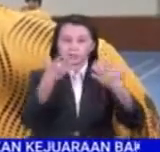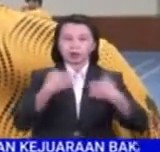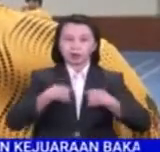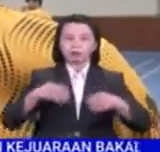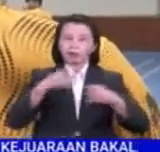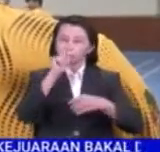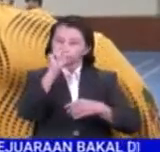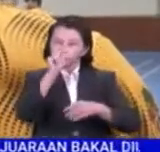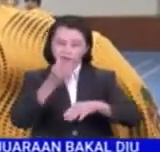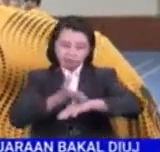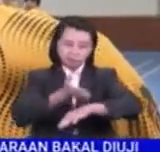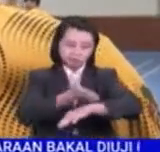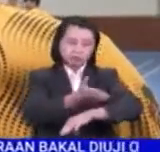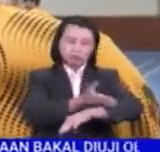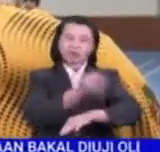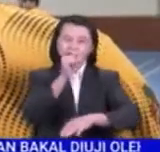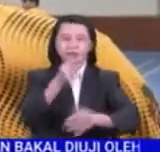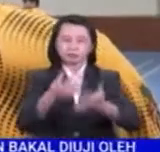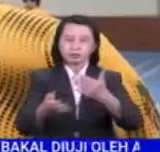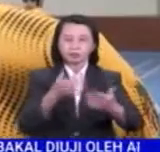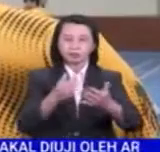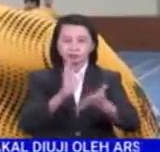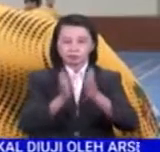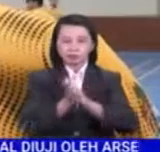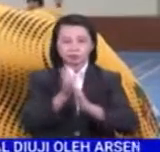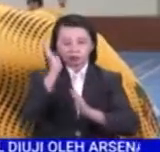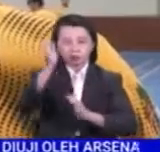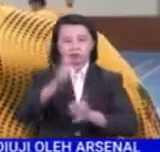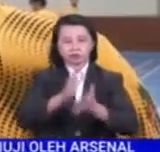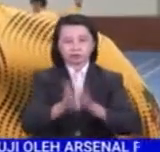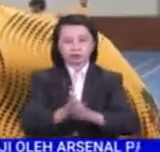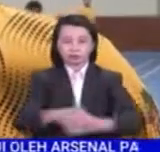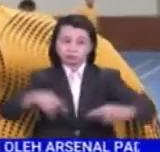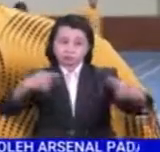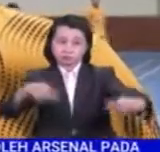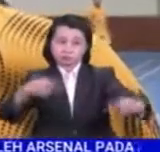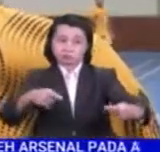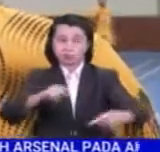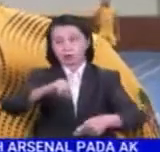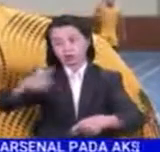sedikit peningkatan. Mungkin akan jadi untuk pesaing untuk tim-tim yang lain lah.